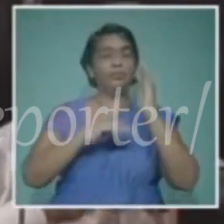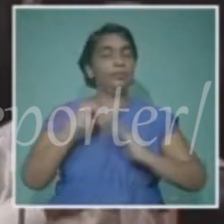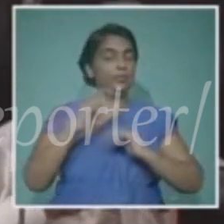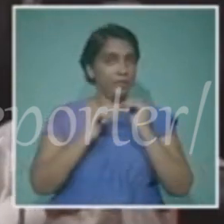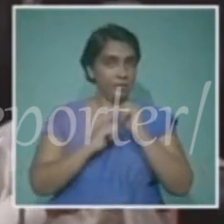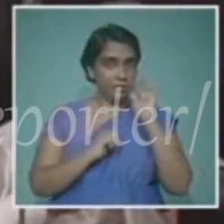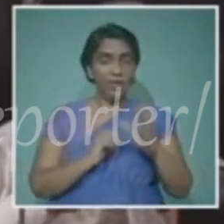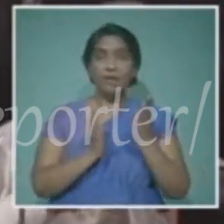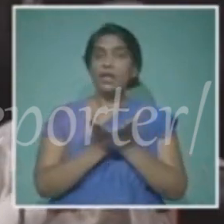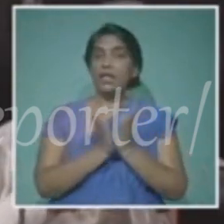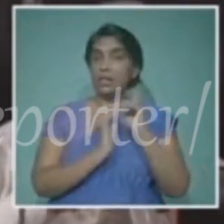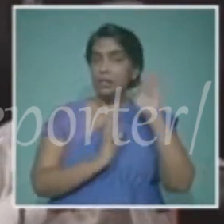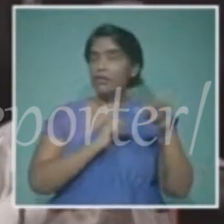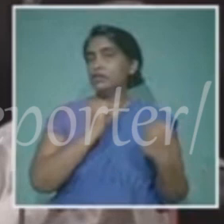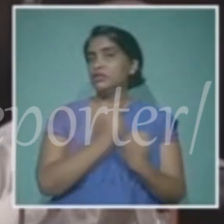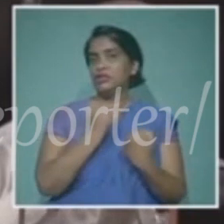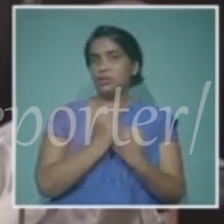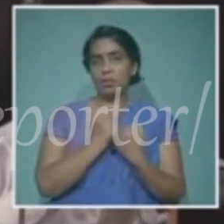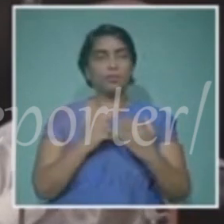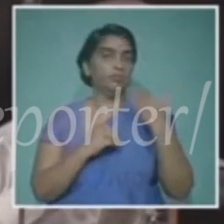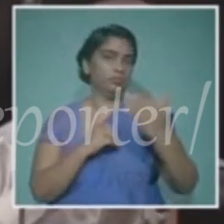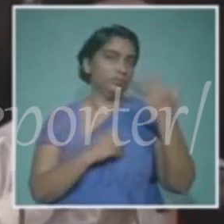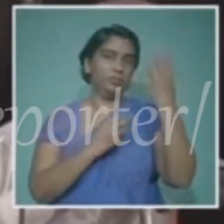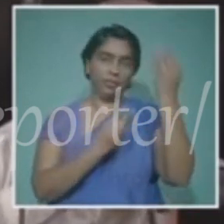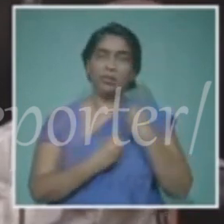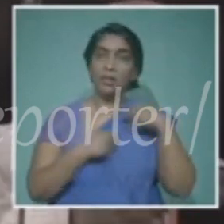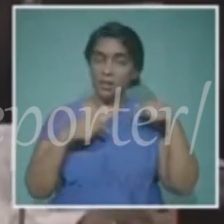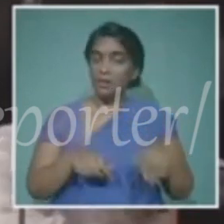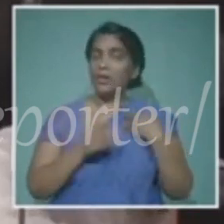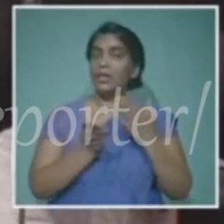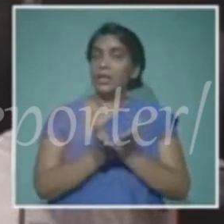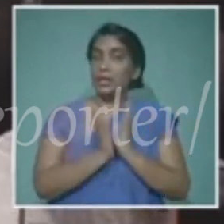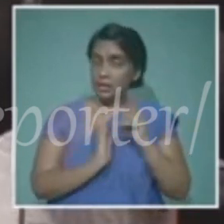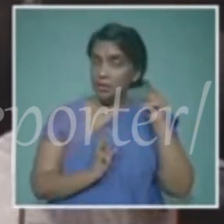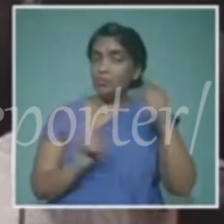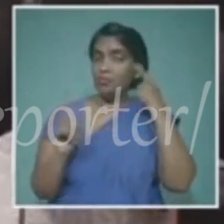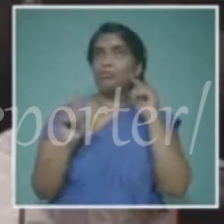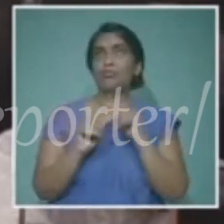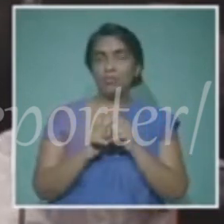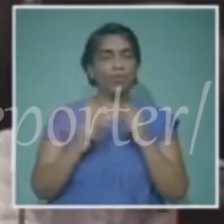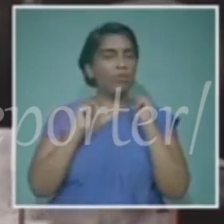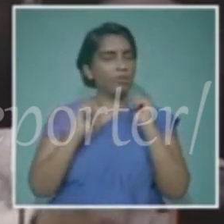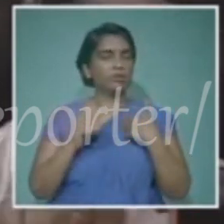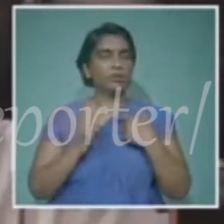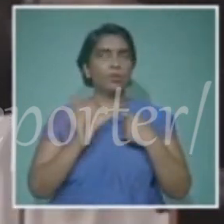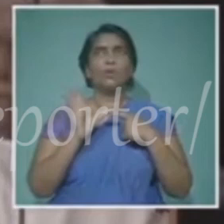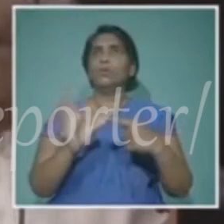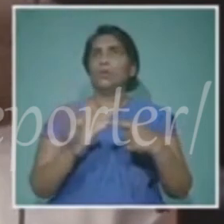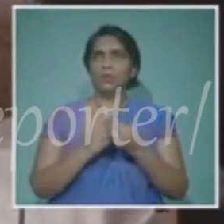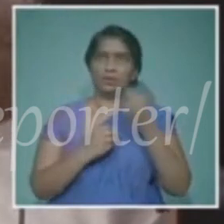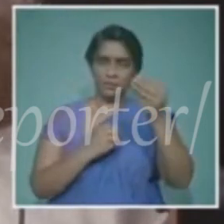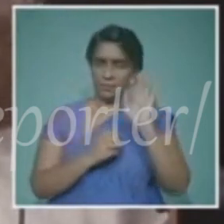ක්‍රියාවලියට ඉන්දියාවේ සහයෝගය ඉදිරියටත් ලැබෙනවා. දැනටමත් ඉන්දියාව ඒ සම්බන්ධයෙන් යහපත් ප්‍රචාර